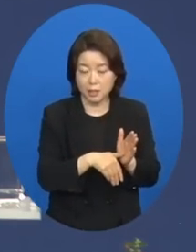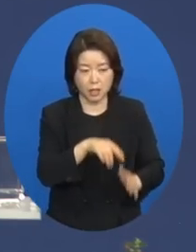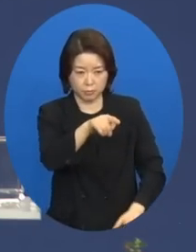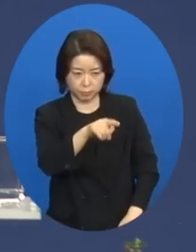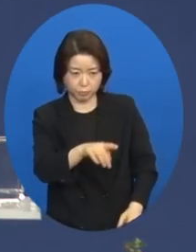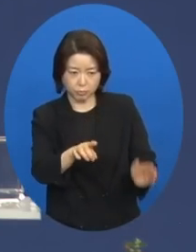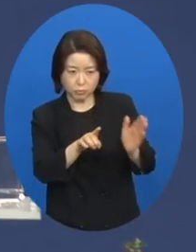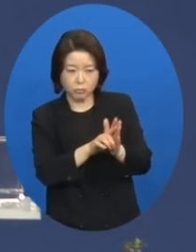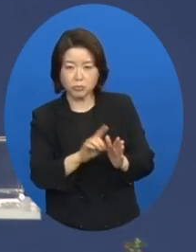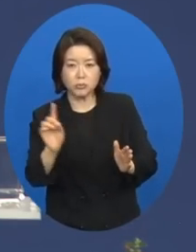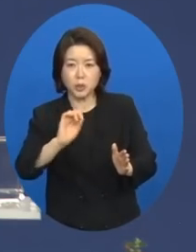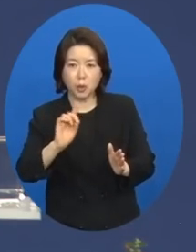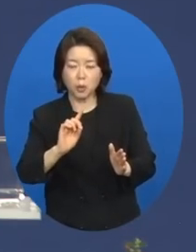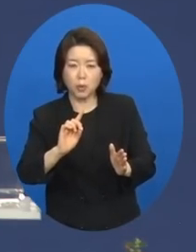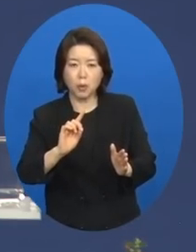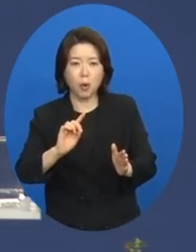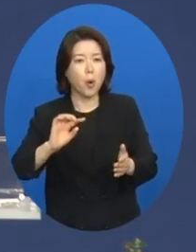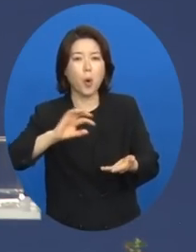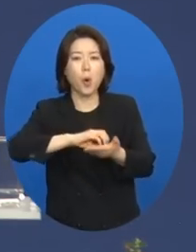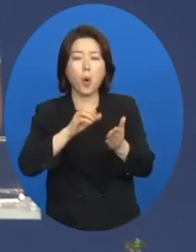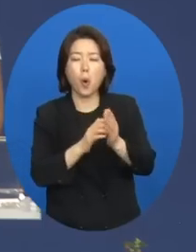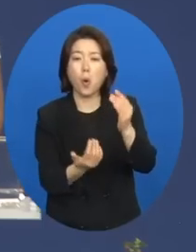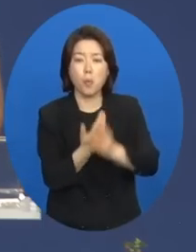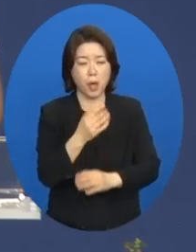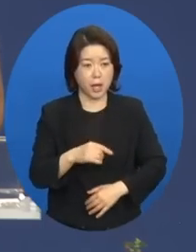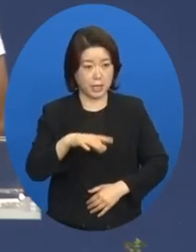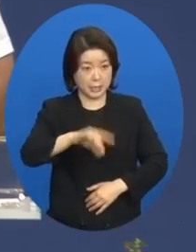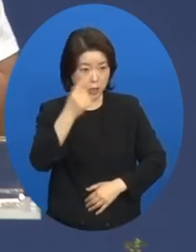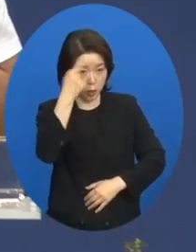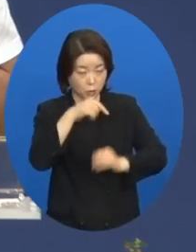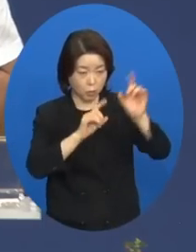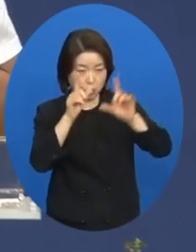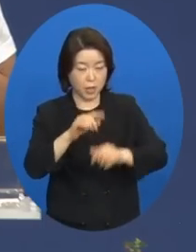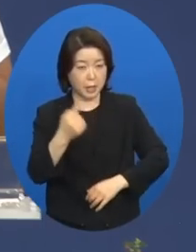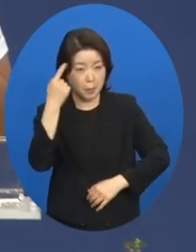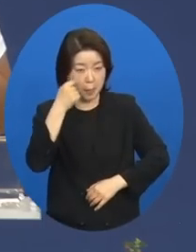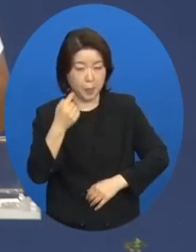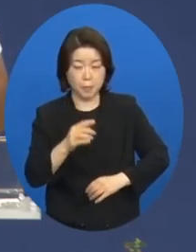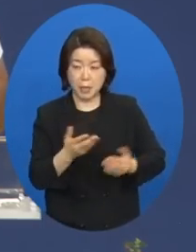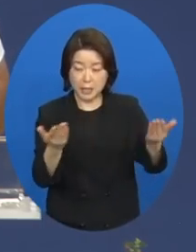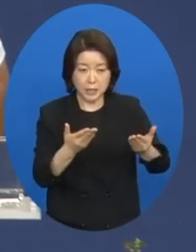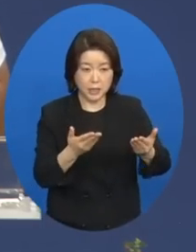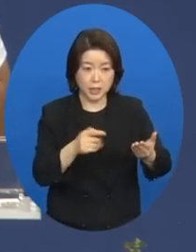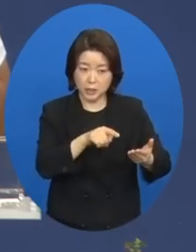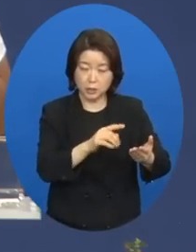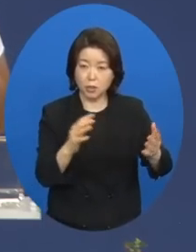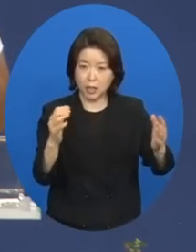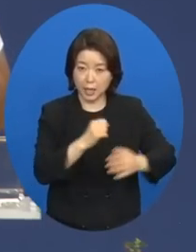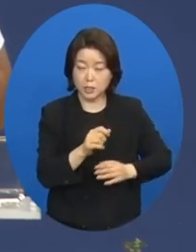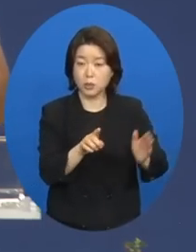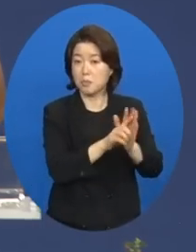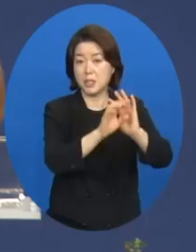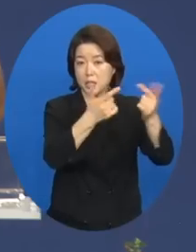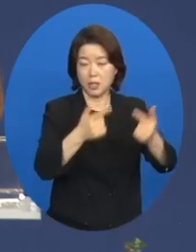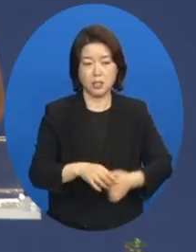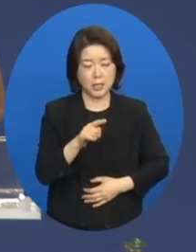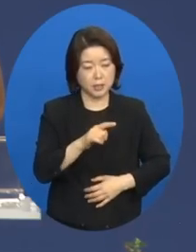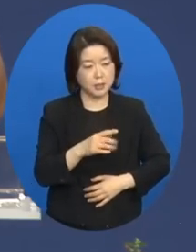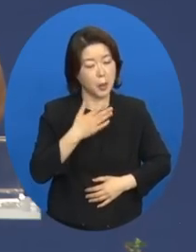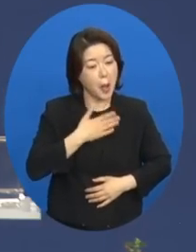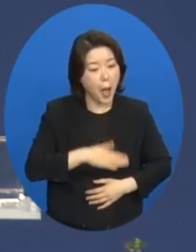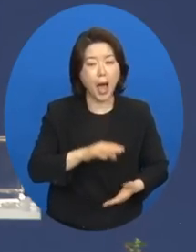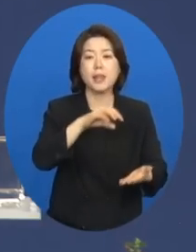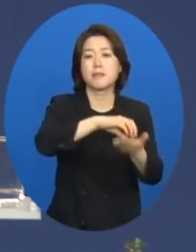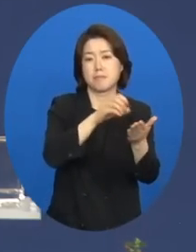그분의 믿음은 어느 만큼 생기냐면 첫인상, 외모, 그분이 뭐 하는 일 이런 거 가지고 믿어지는 게 아니고요 그를 알아가는